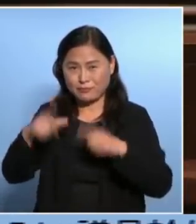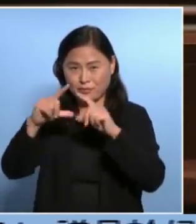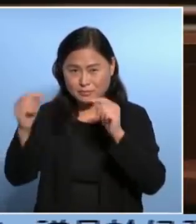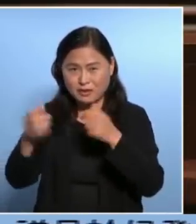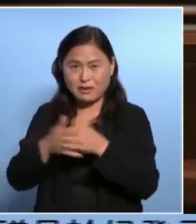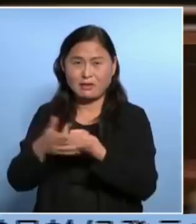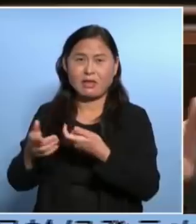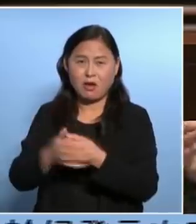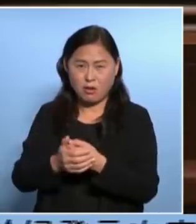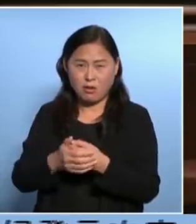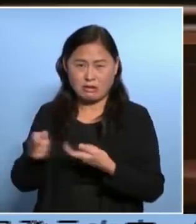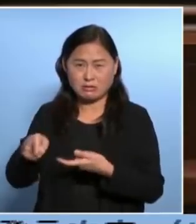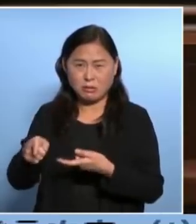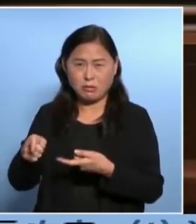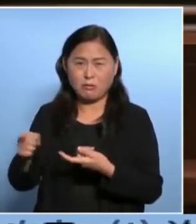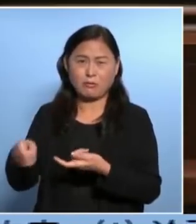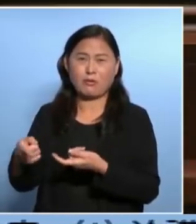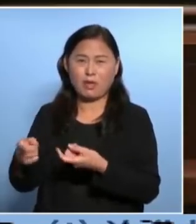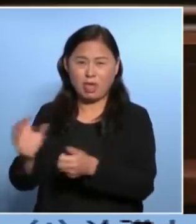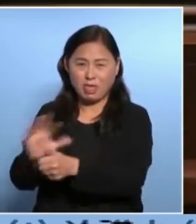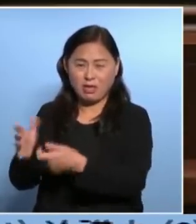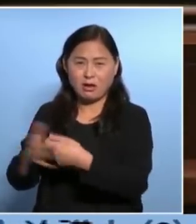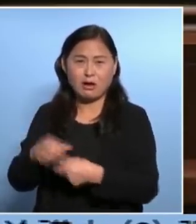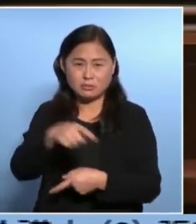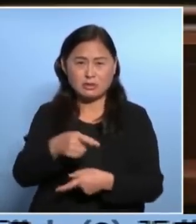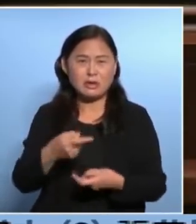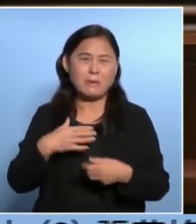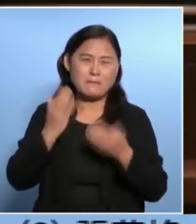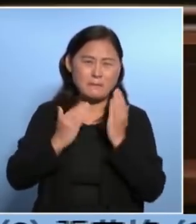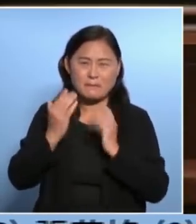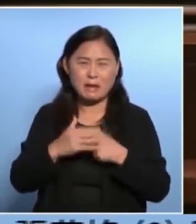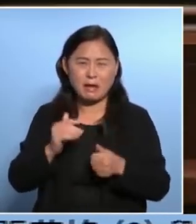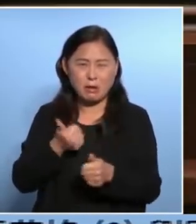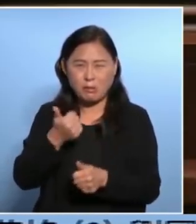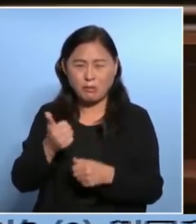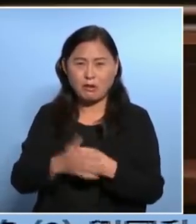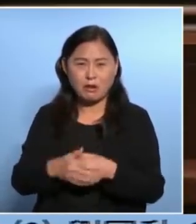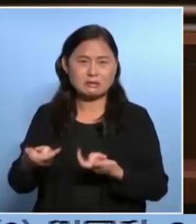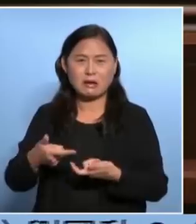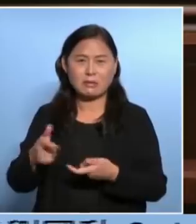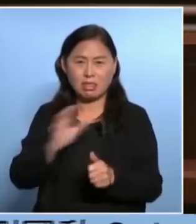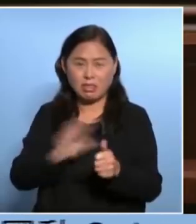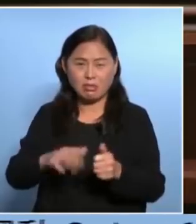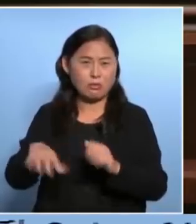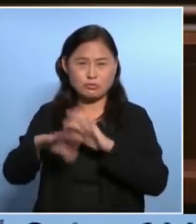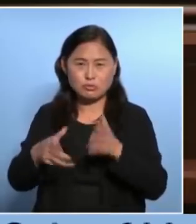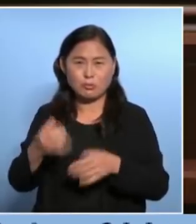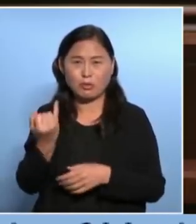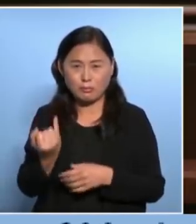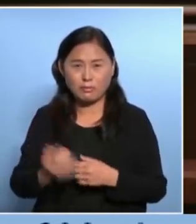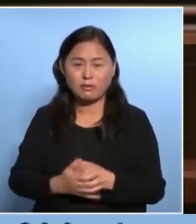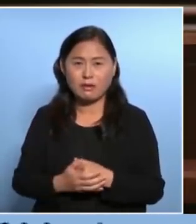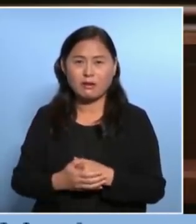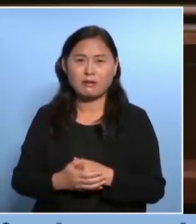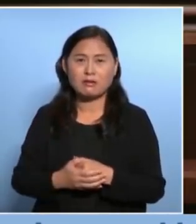火。我哋喺中間嘅香港人俾佢燒曬一鍋熟，佢真係攬炒之母嚟嘅。點